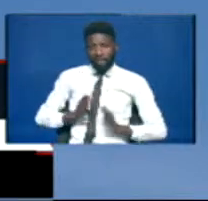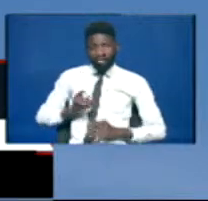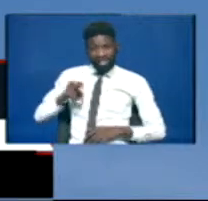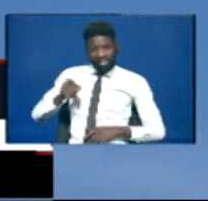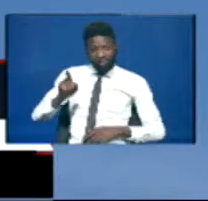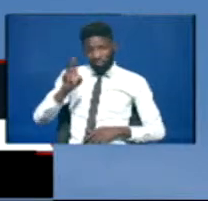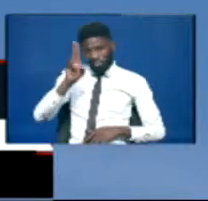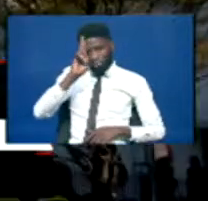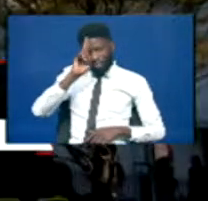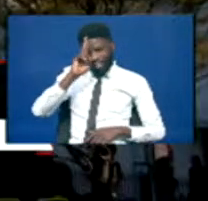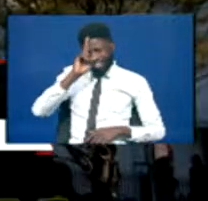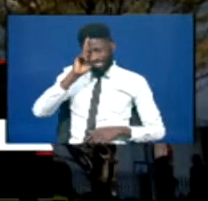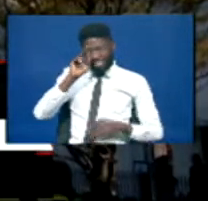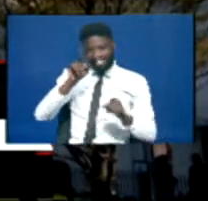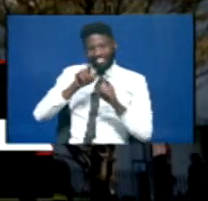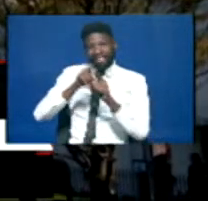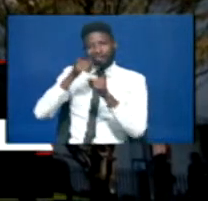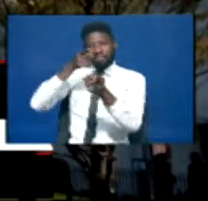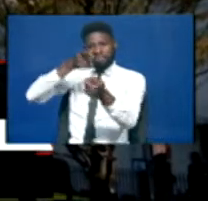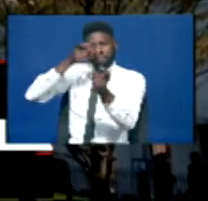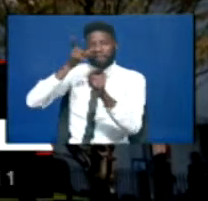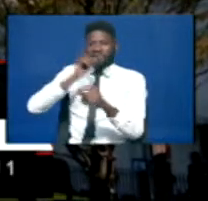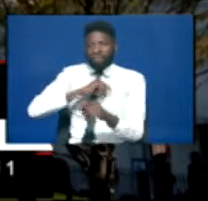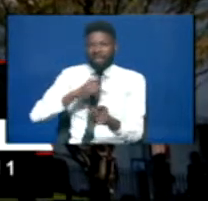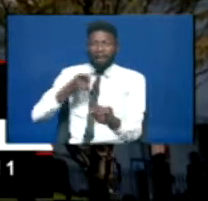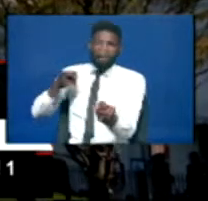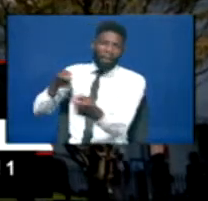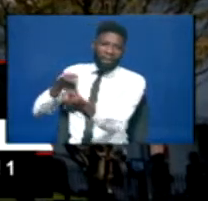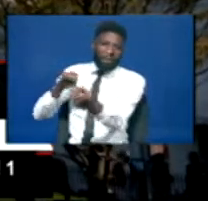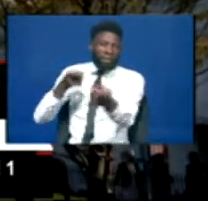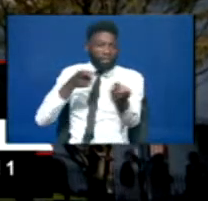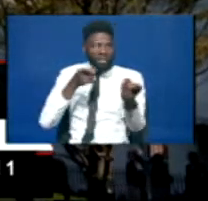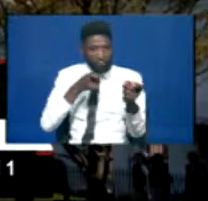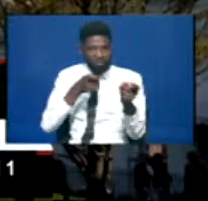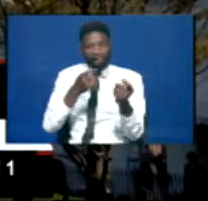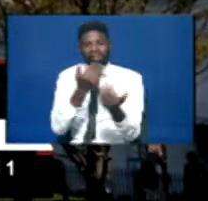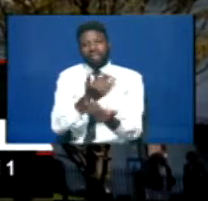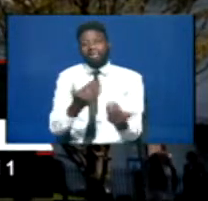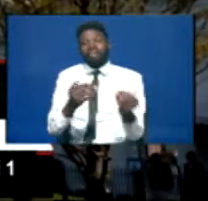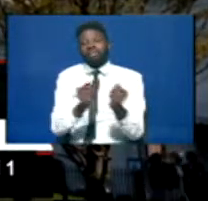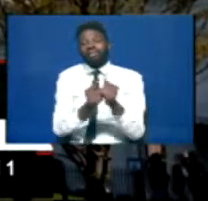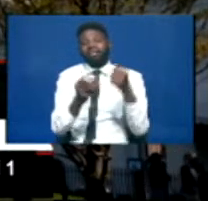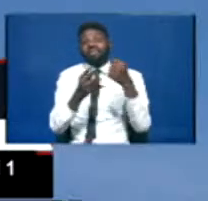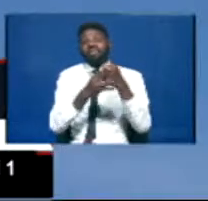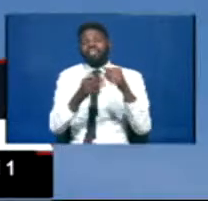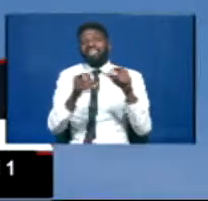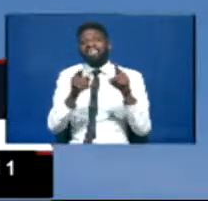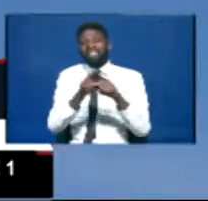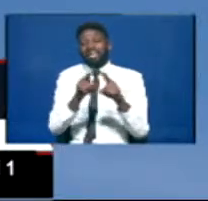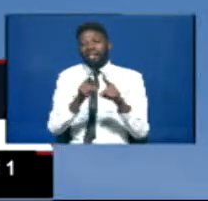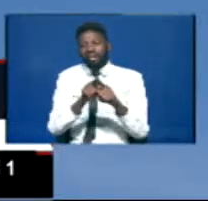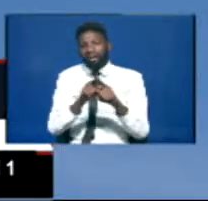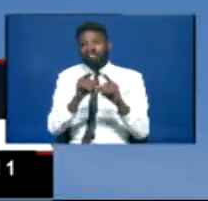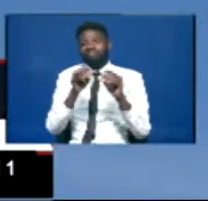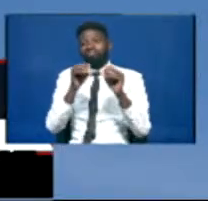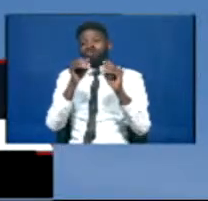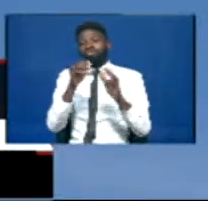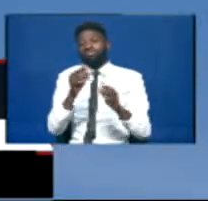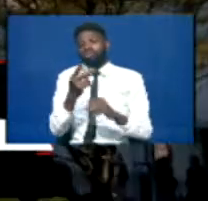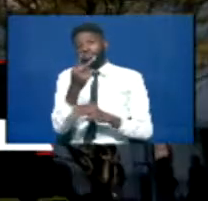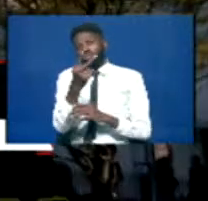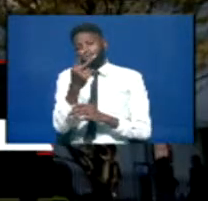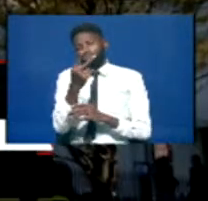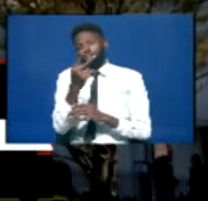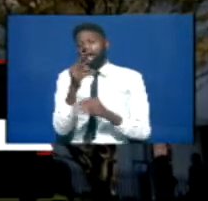maafisa wa usalama aliwaua watoto 19 na walimu wawili kwa kutumia bunduki. Wabunge wa vyama